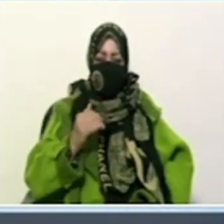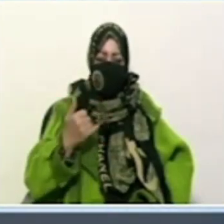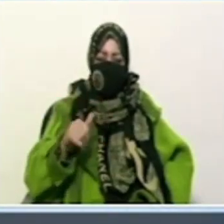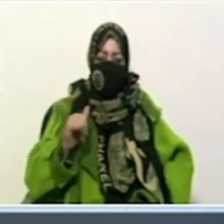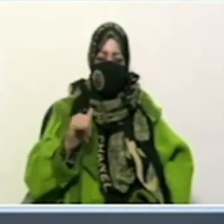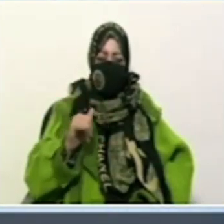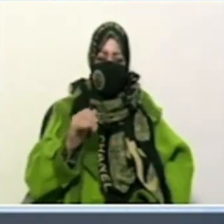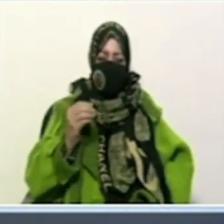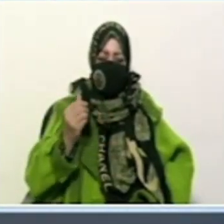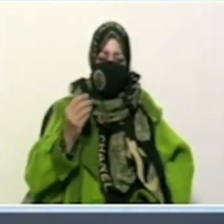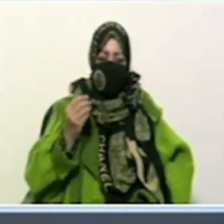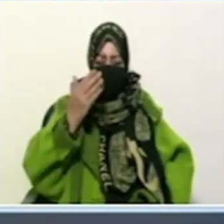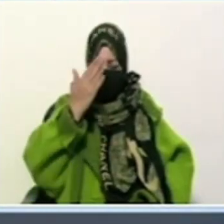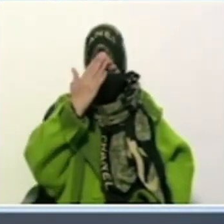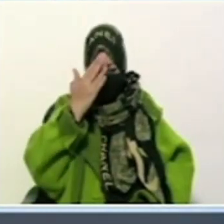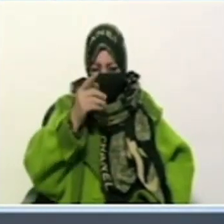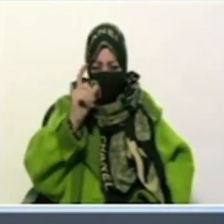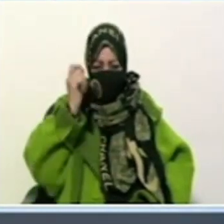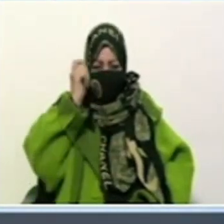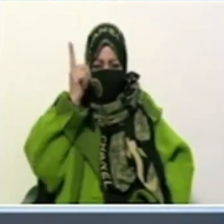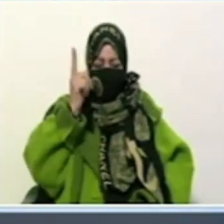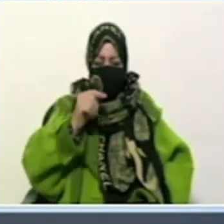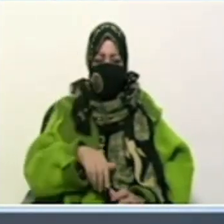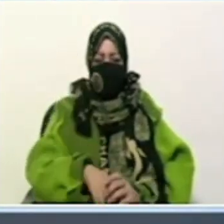إذن عندنا أيضا